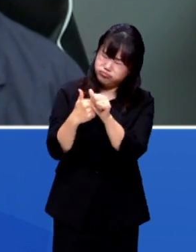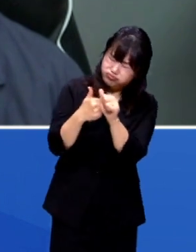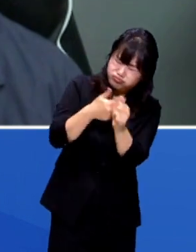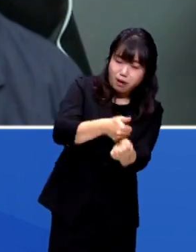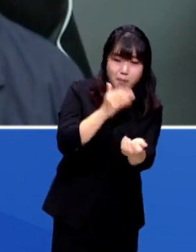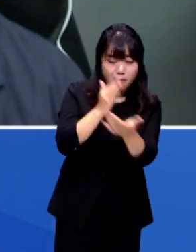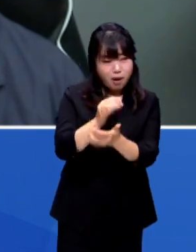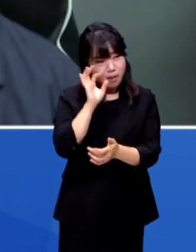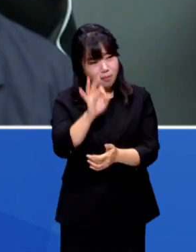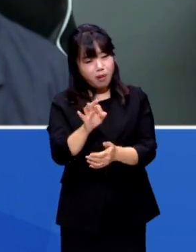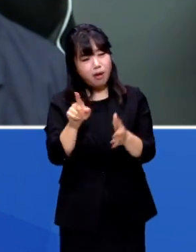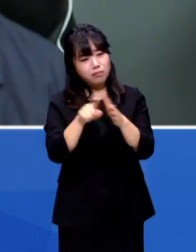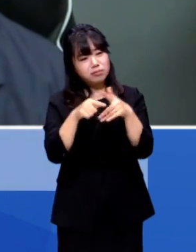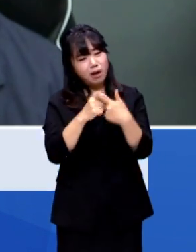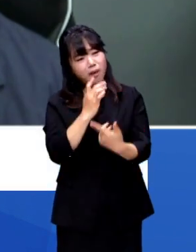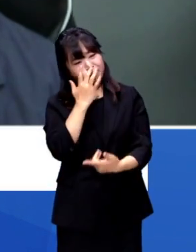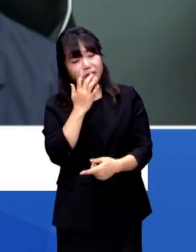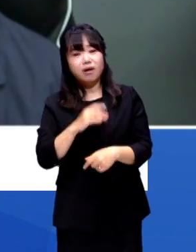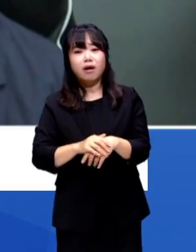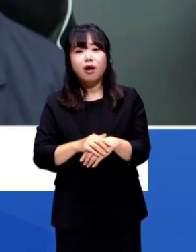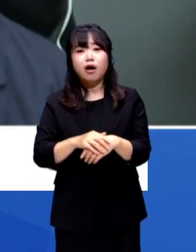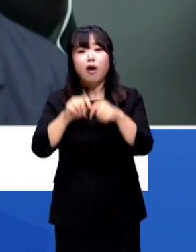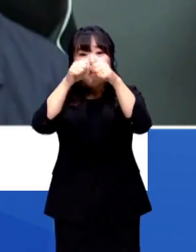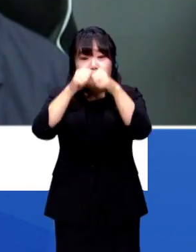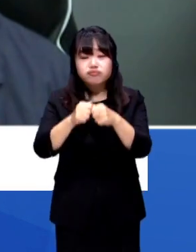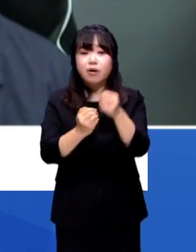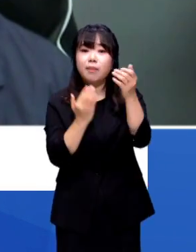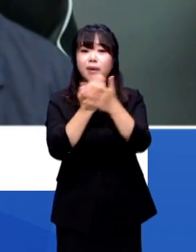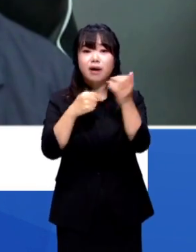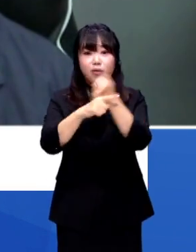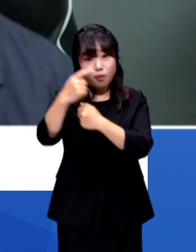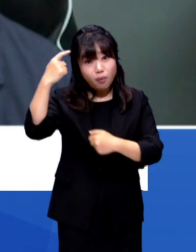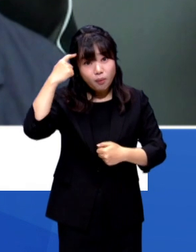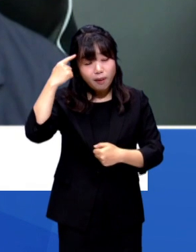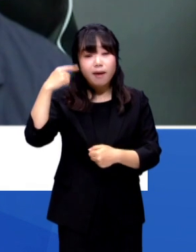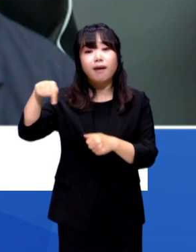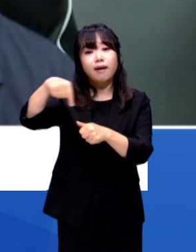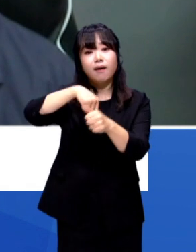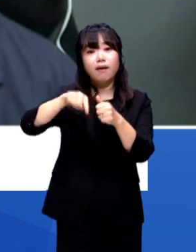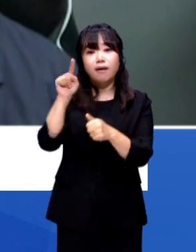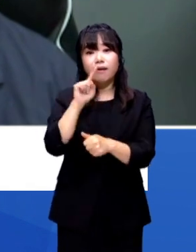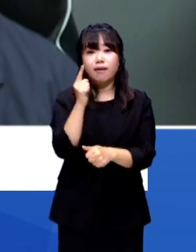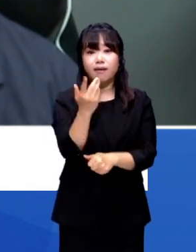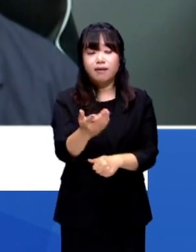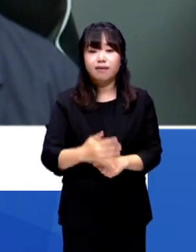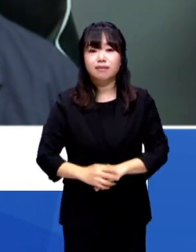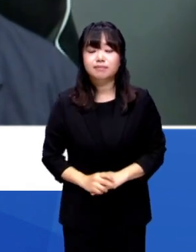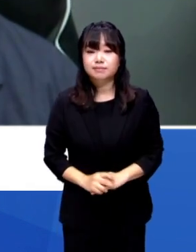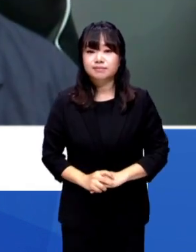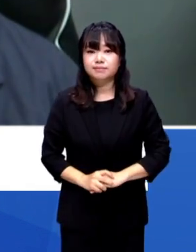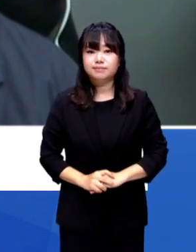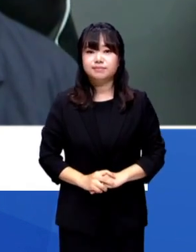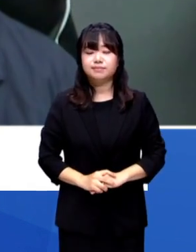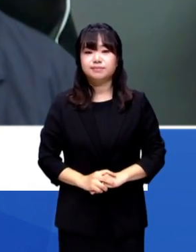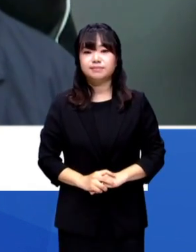일반적으로는 이해하기가 어렵습니다. 구체적인 사고 원인은 좀 어떻게 보십니까?